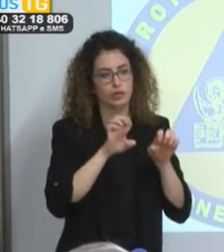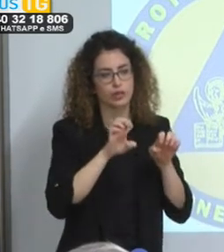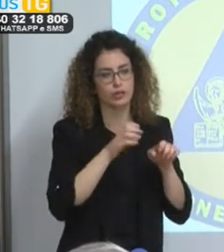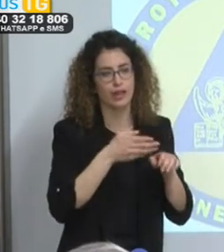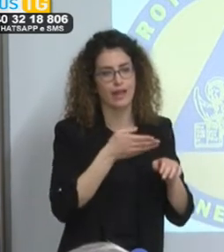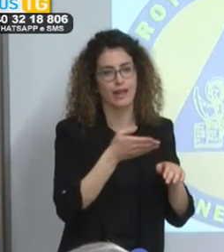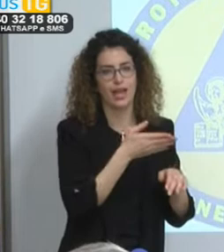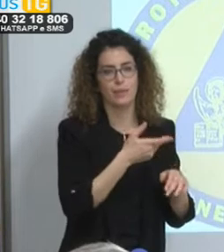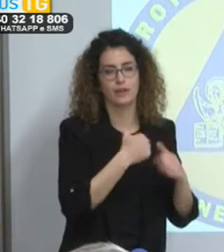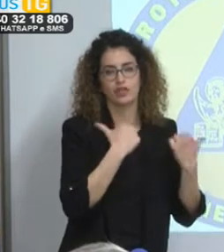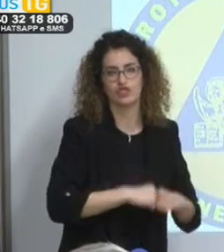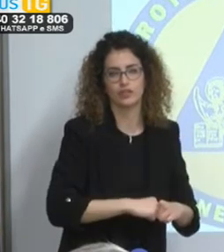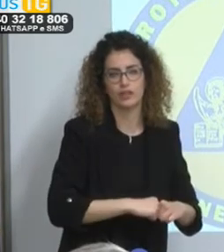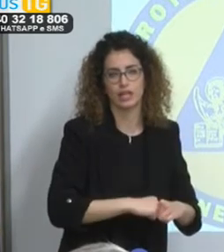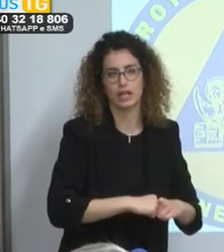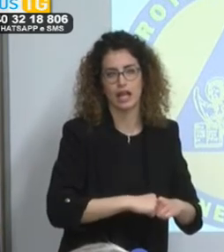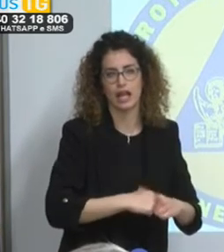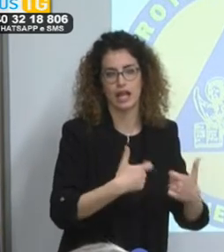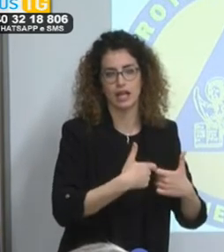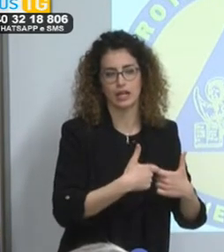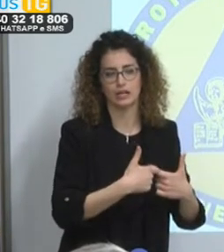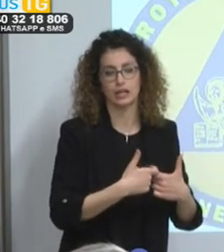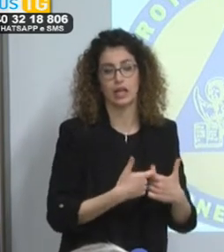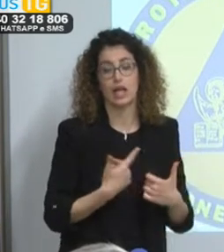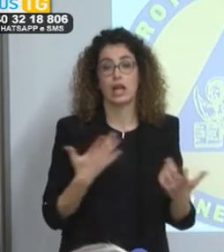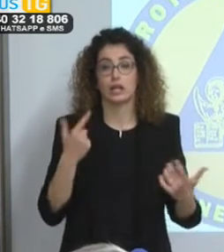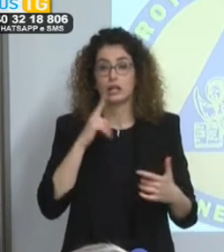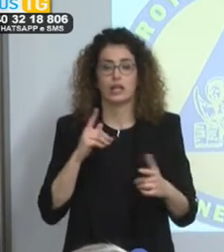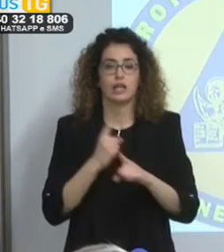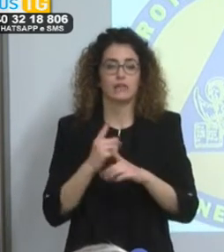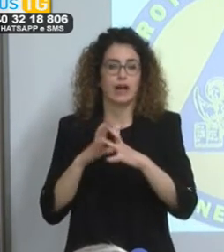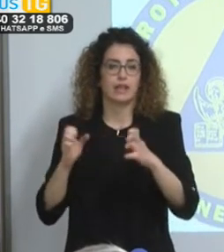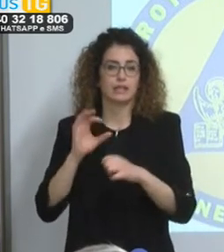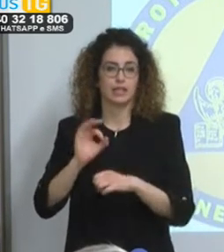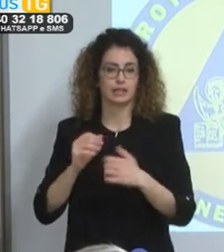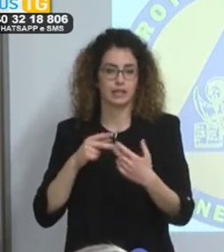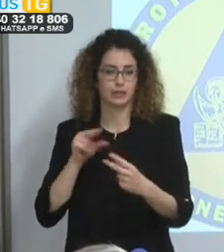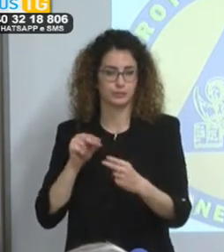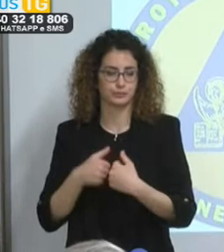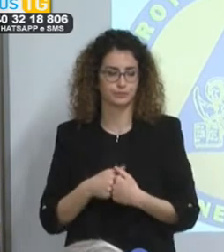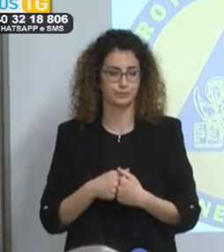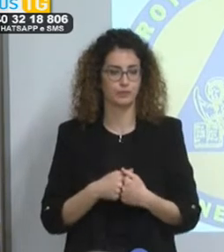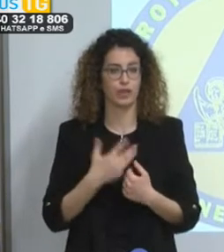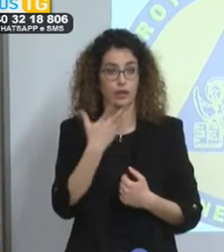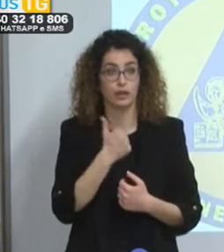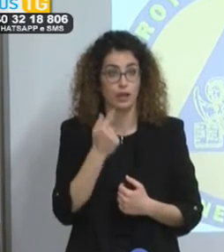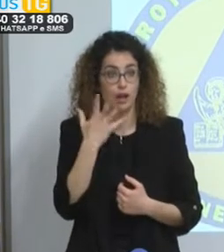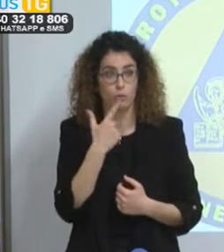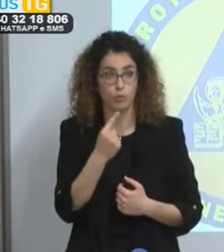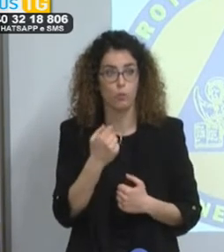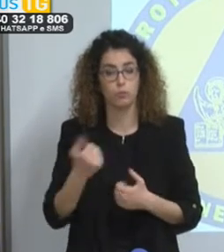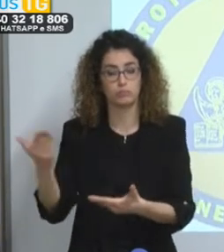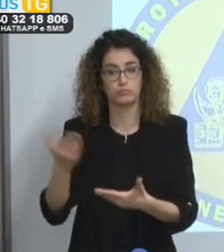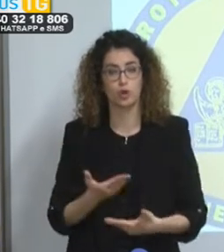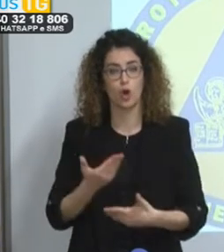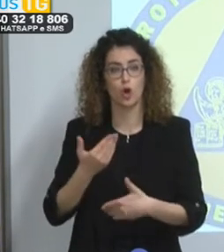del procedimento, perché è evidentemente parte lesa. Sempre, dobbiamo parlare con azienda zero. Se gradite posso anche invitare il dottor